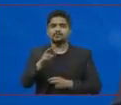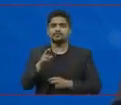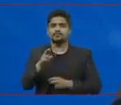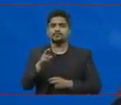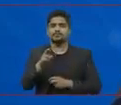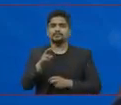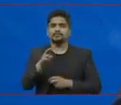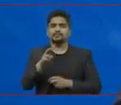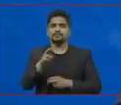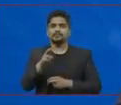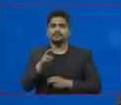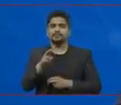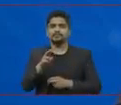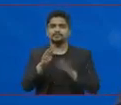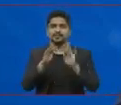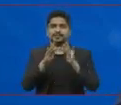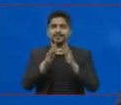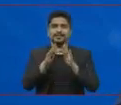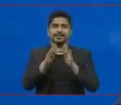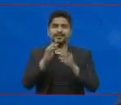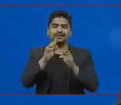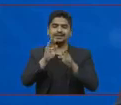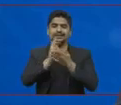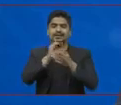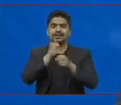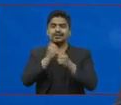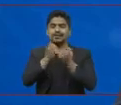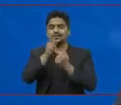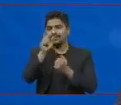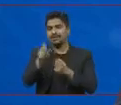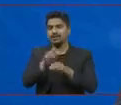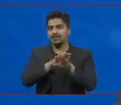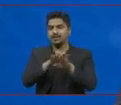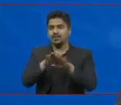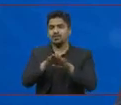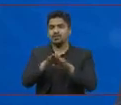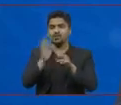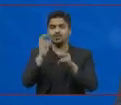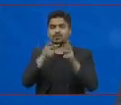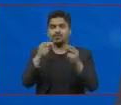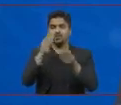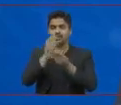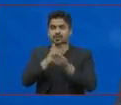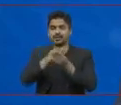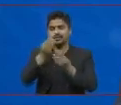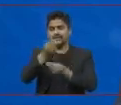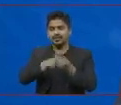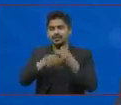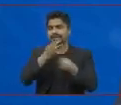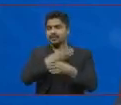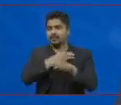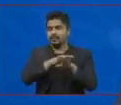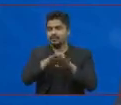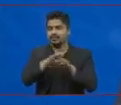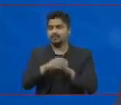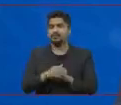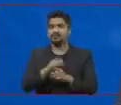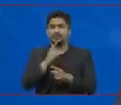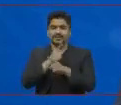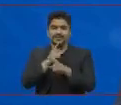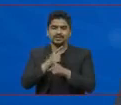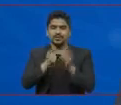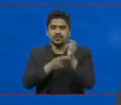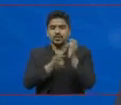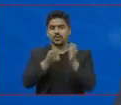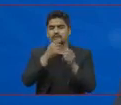चाहिँ इन्टरनेट सेवामा काम गर्ने व्यक्तिहरू, फलफुल तथा तरकारी बेच्ने व्यापारीहरू, शिक्षक,